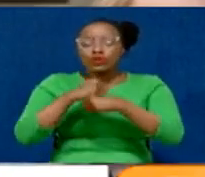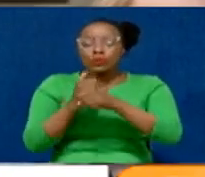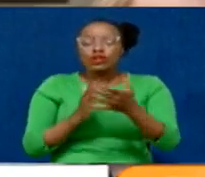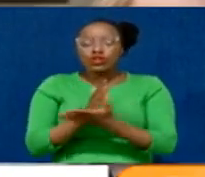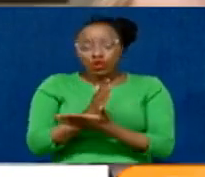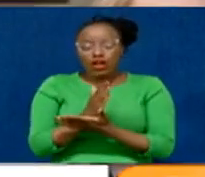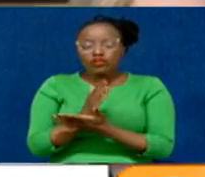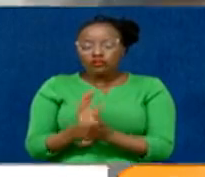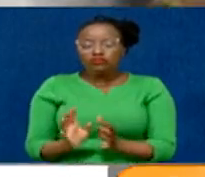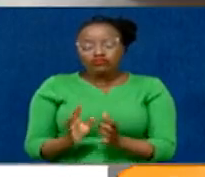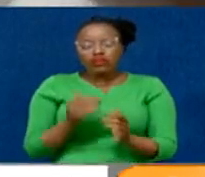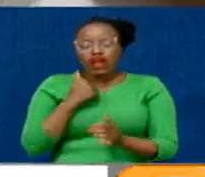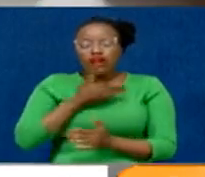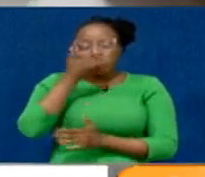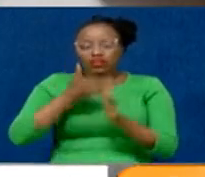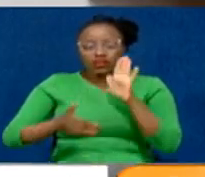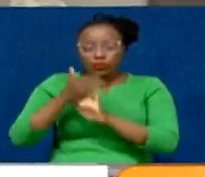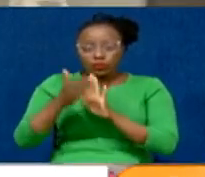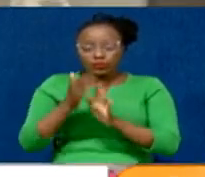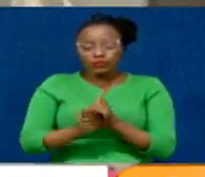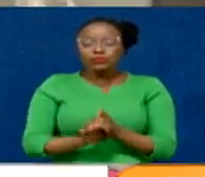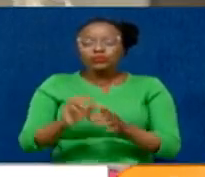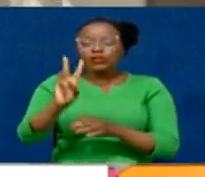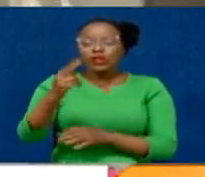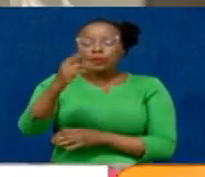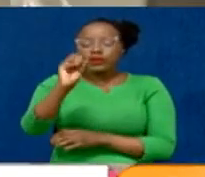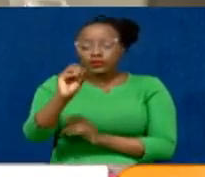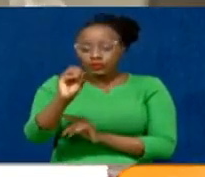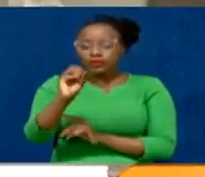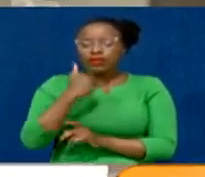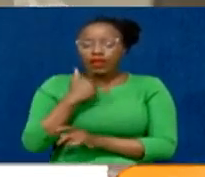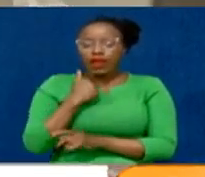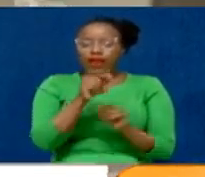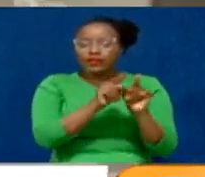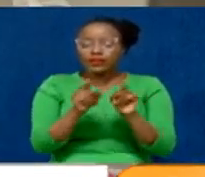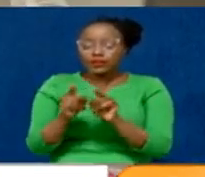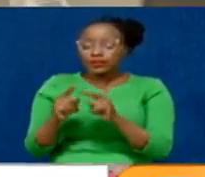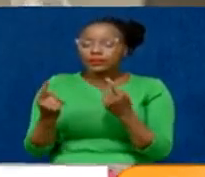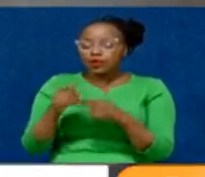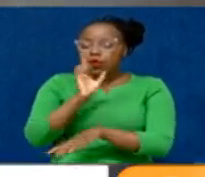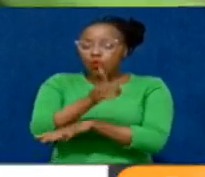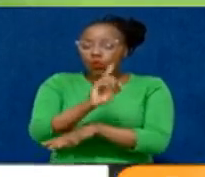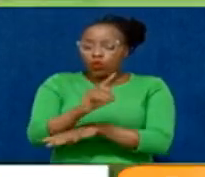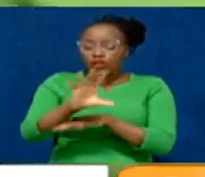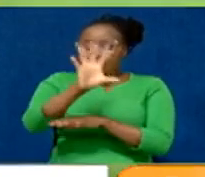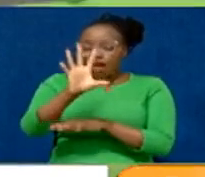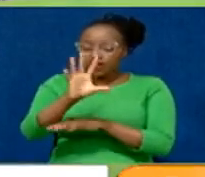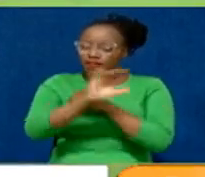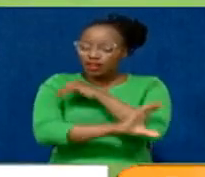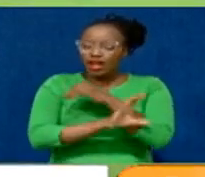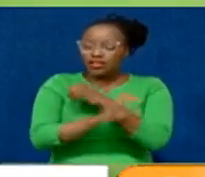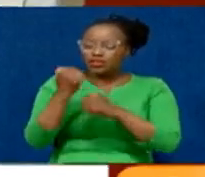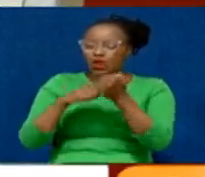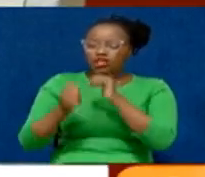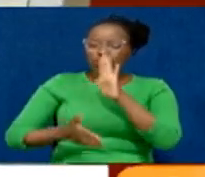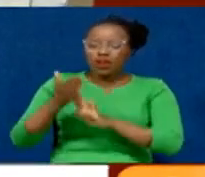ensure an aligned response. Hata hivyo, shirika la afya duniani WHO limetoa tahadhari kwa mataifa dhidi ya kuchukua hatua